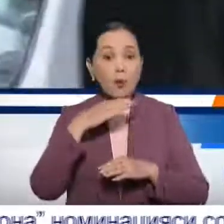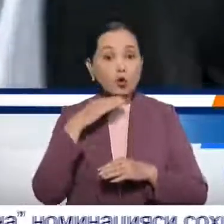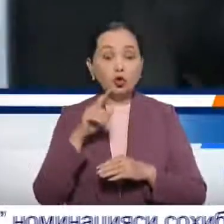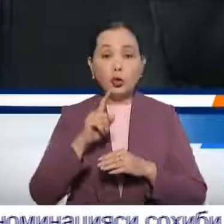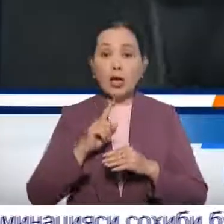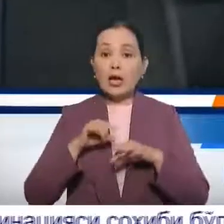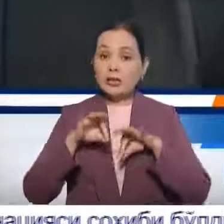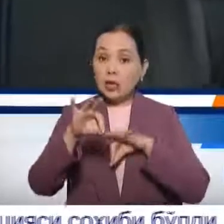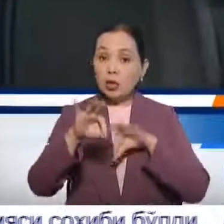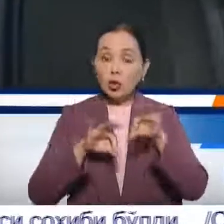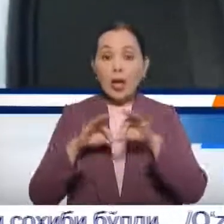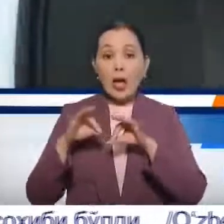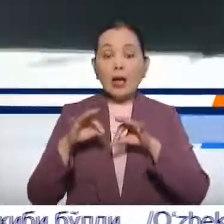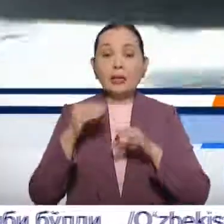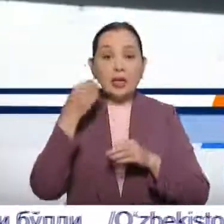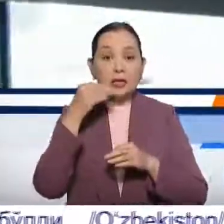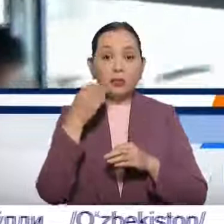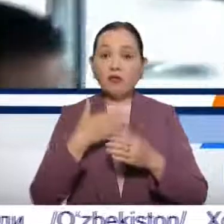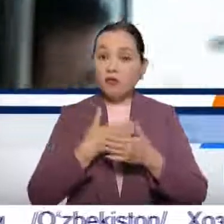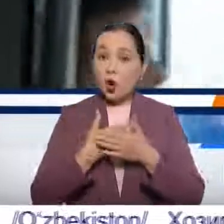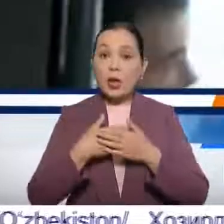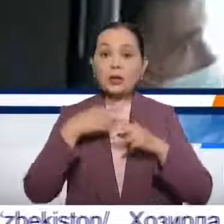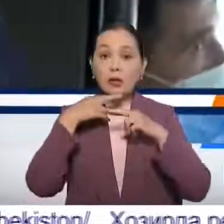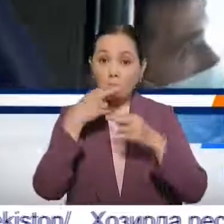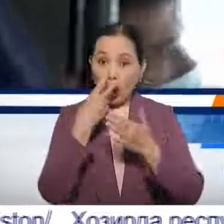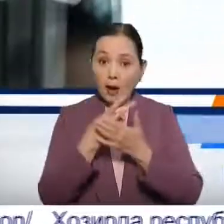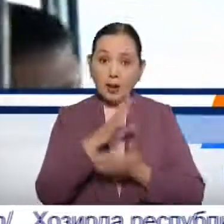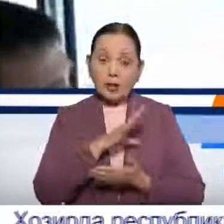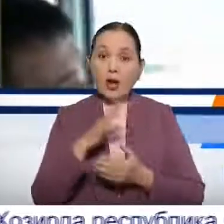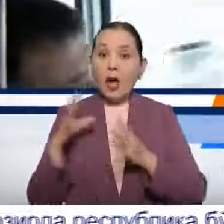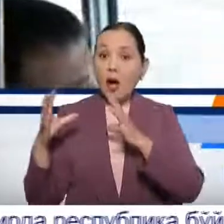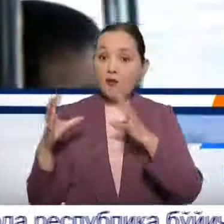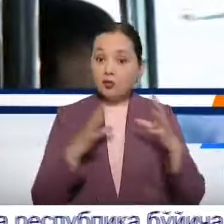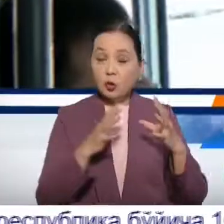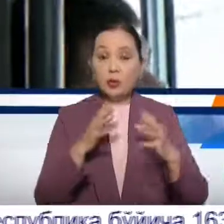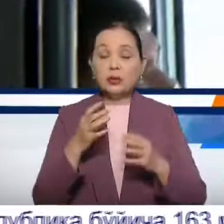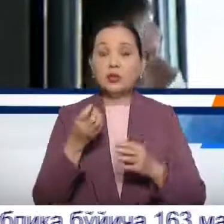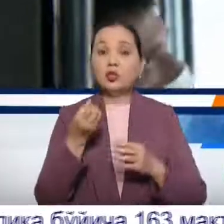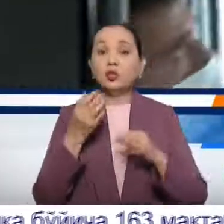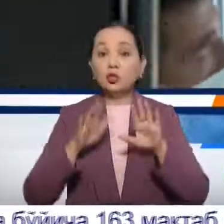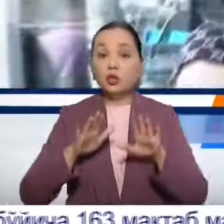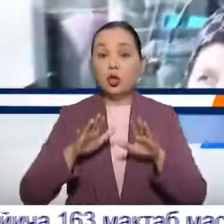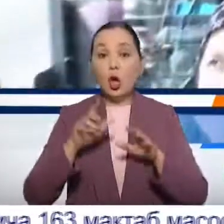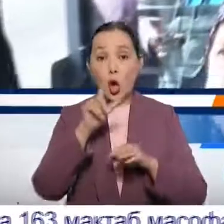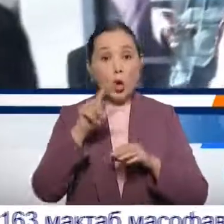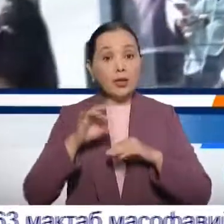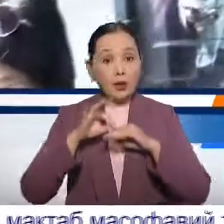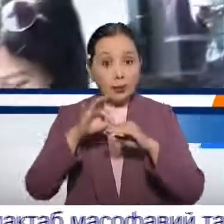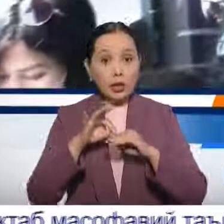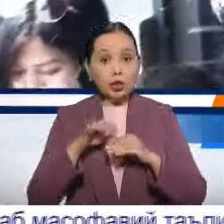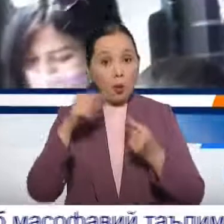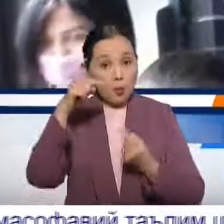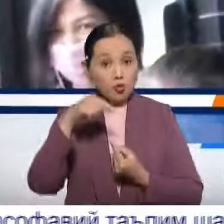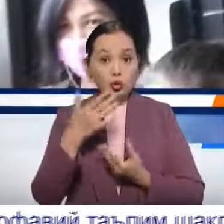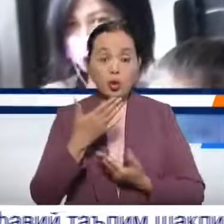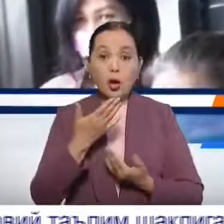serqatnov sanalgan yo'lovchi tashish transporti faoliyatiga e'tibor qaratildi. Avtobusda nechta odam mo'ljallangan odam tashigan? Ko'p, undan ko'p